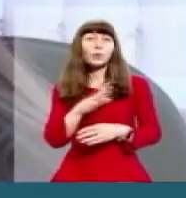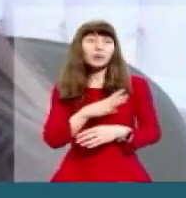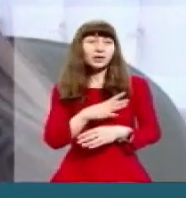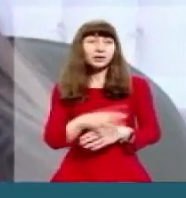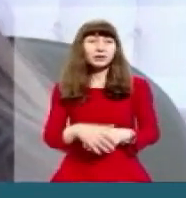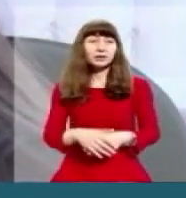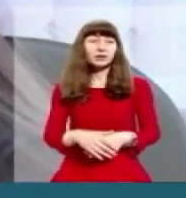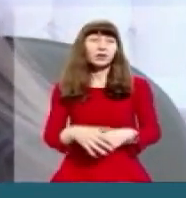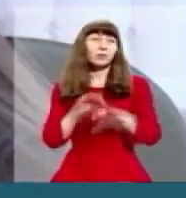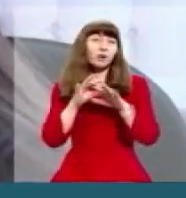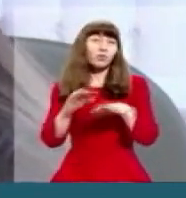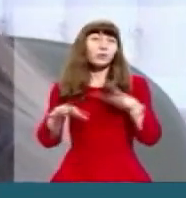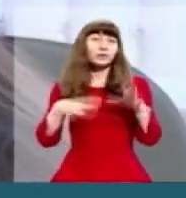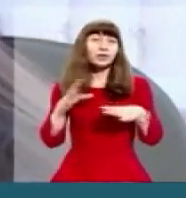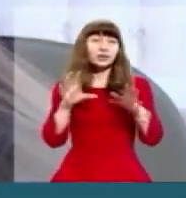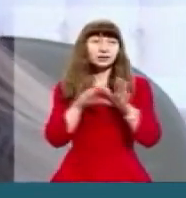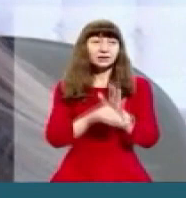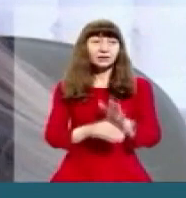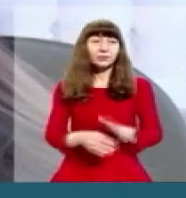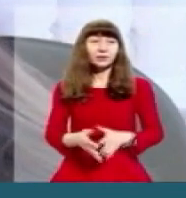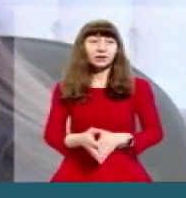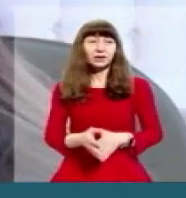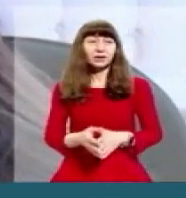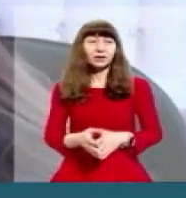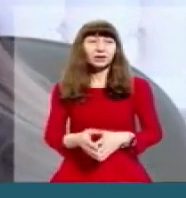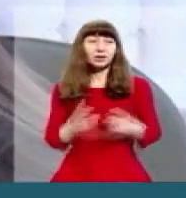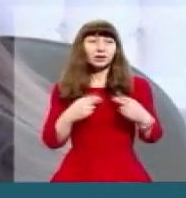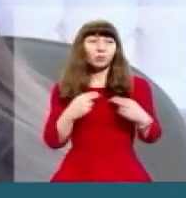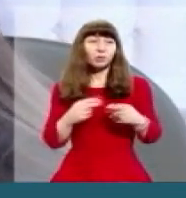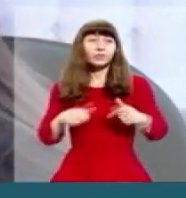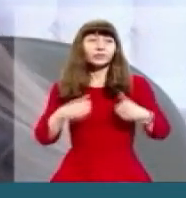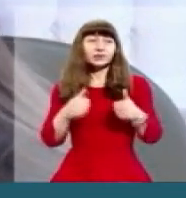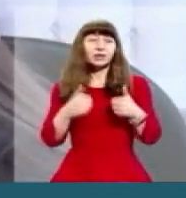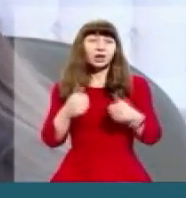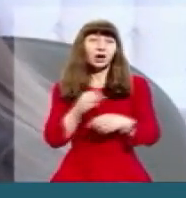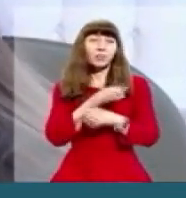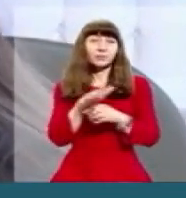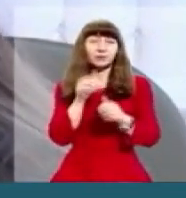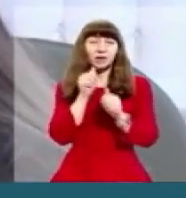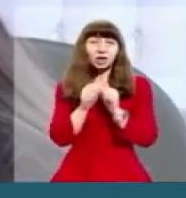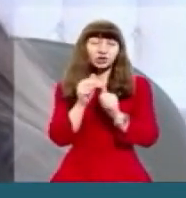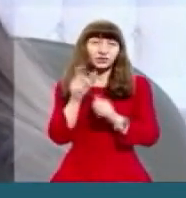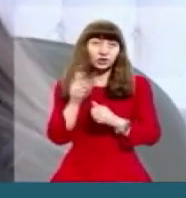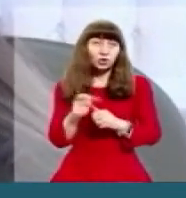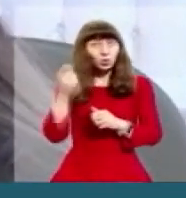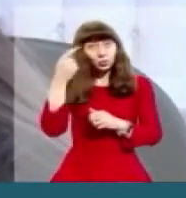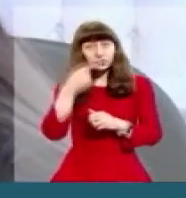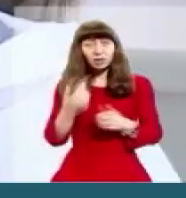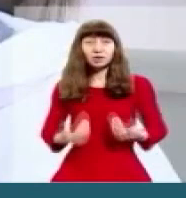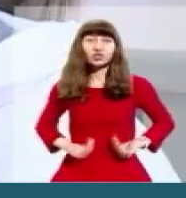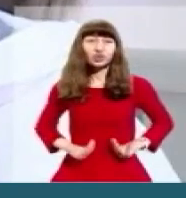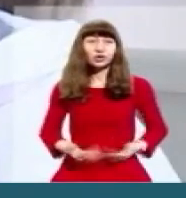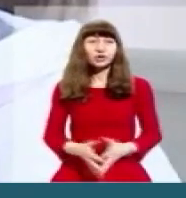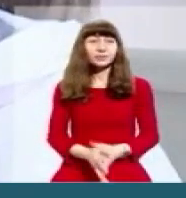Также, конечно, проводим тренинги совместные. Вот, и работаем, стараемся охватить каждого человека и узнать судьбу